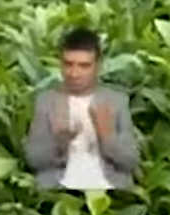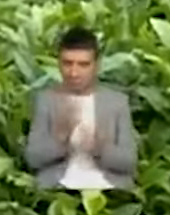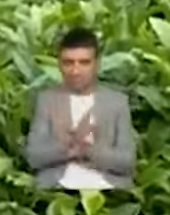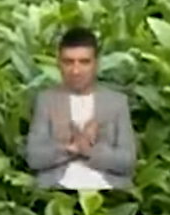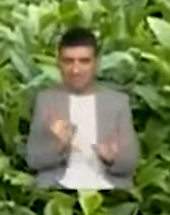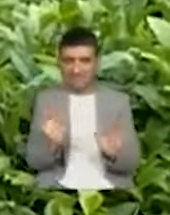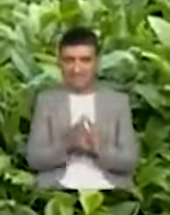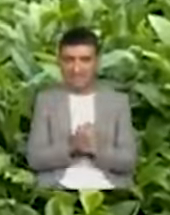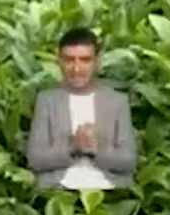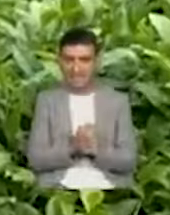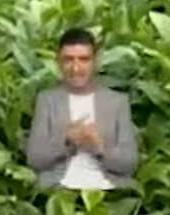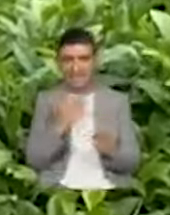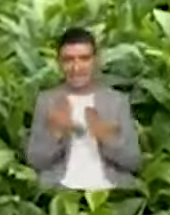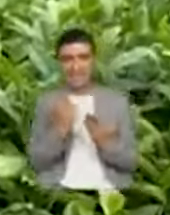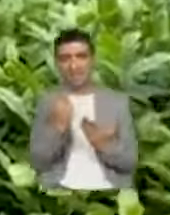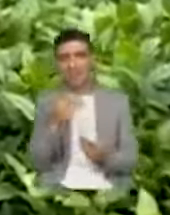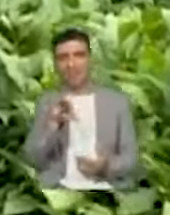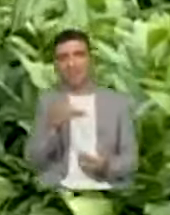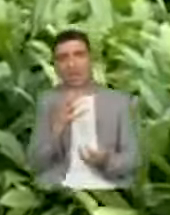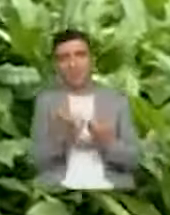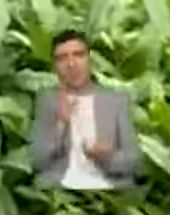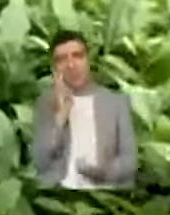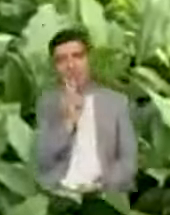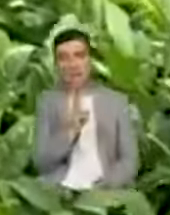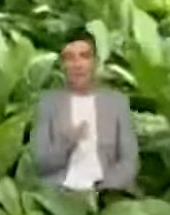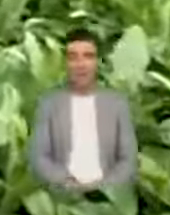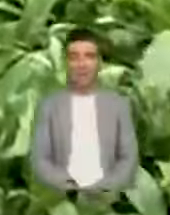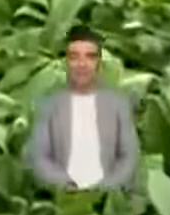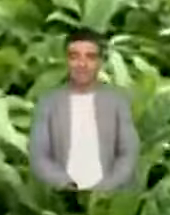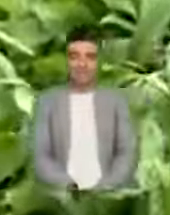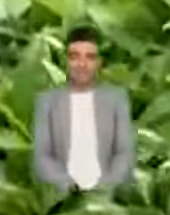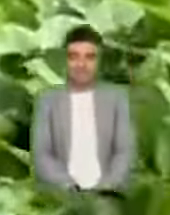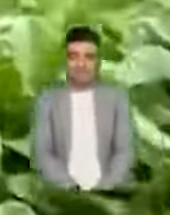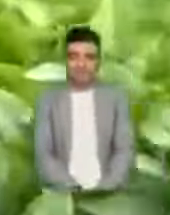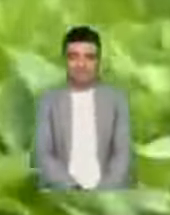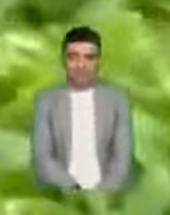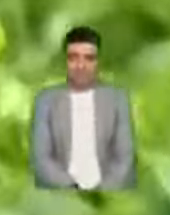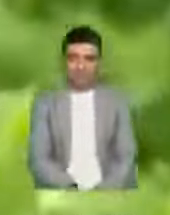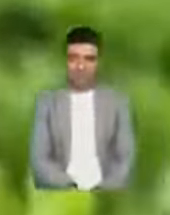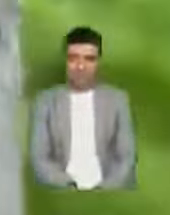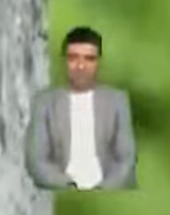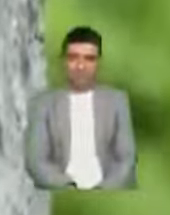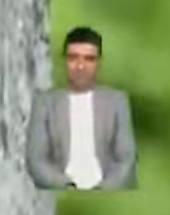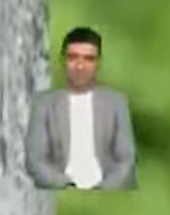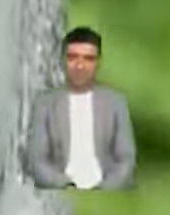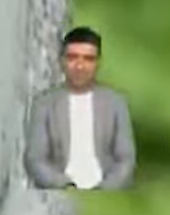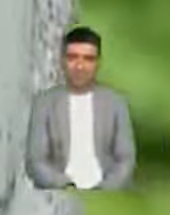Bakalım nasıl bir çay demlemişiz.